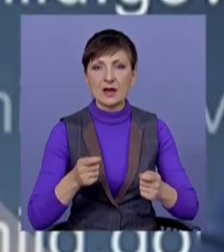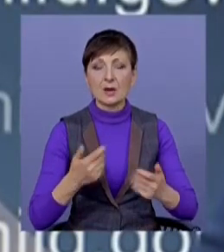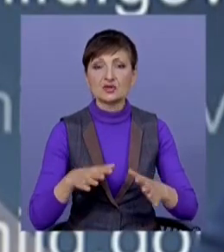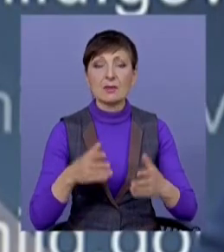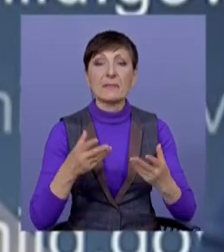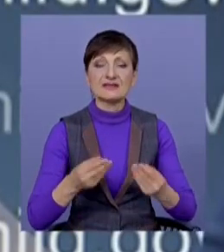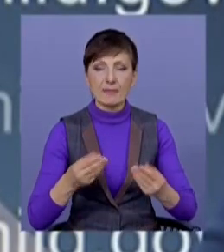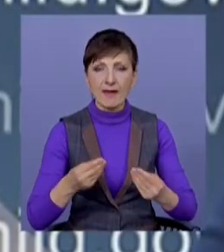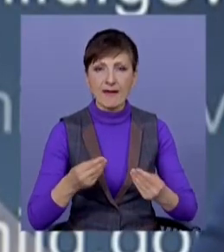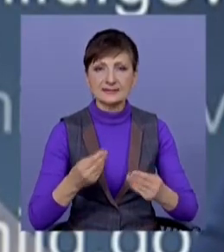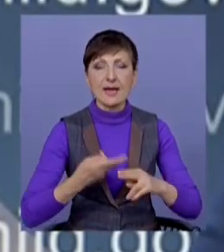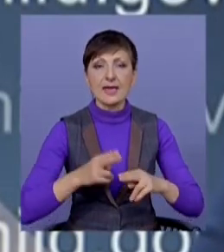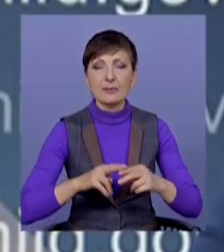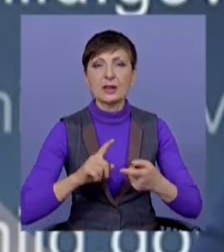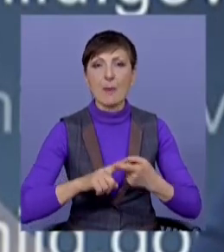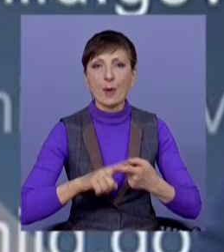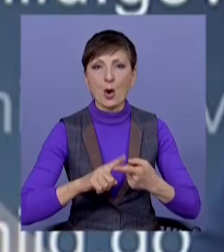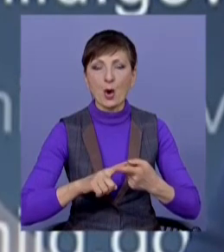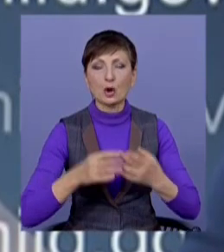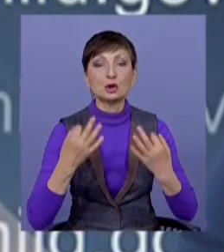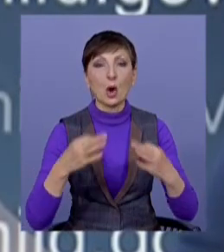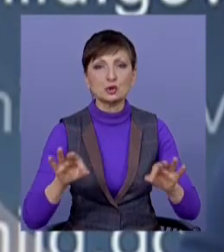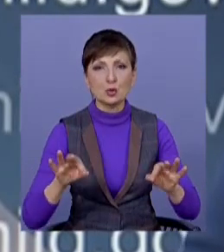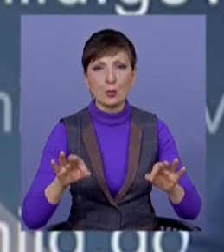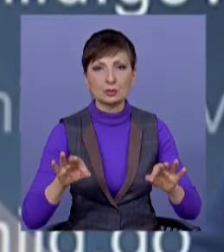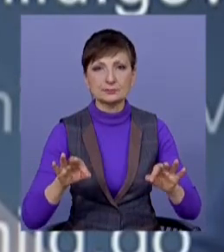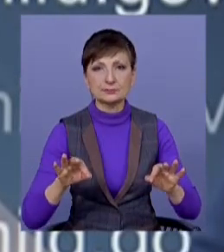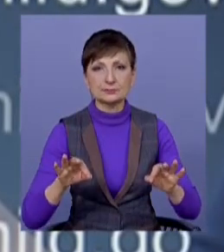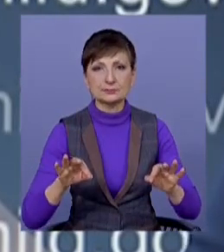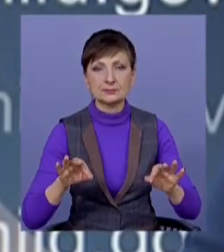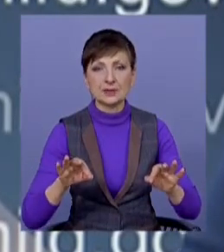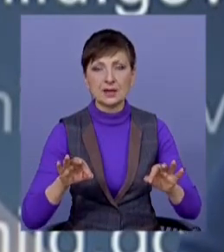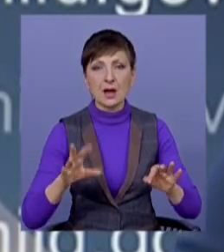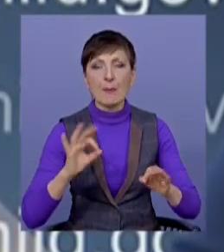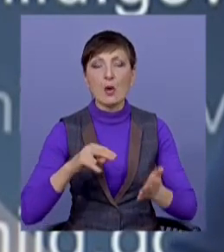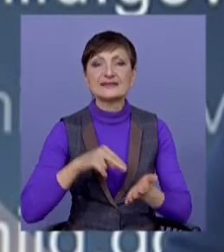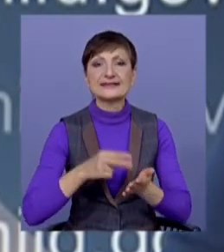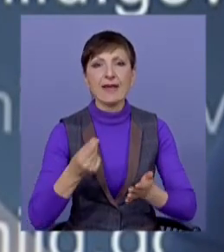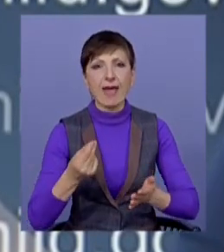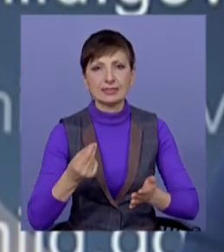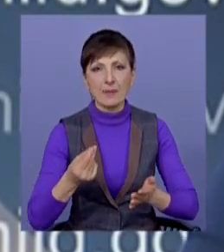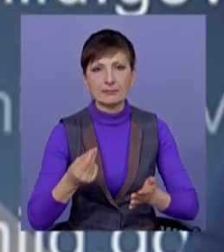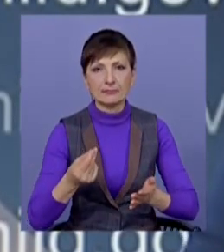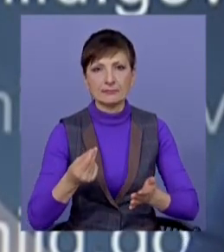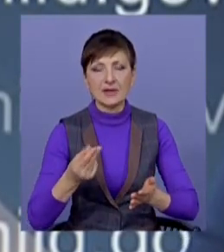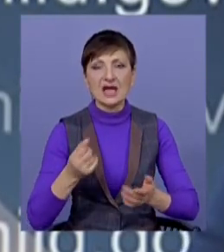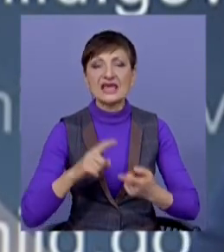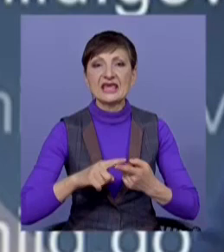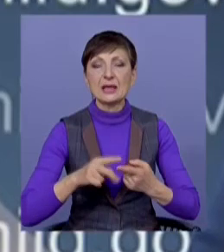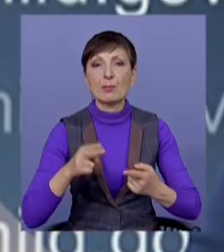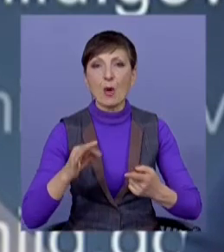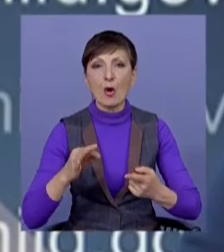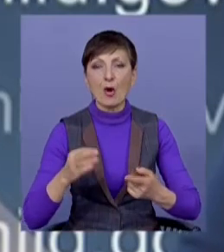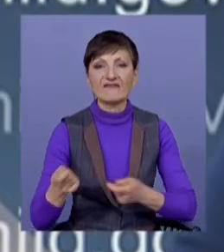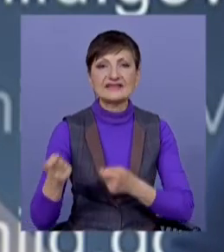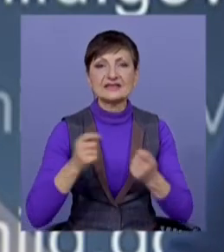послабляется именно по доступу, по ценообразованию и по